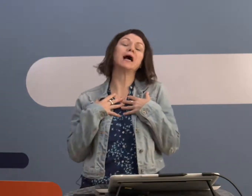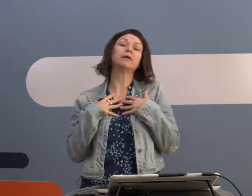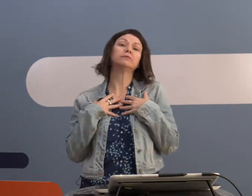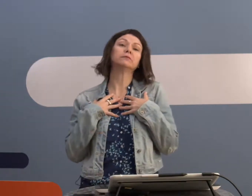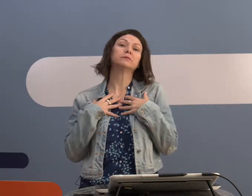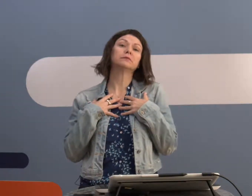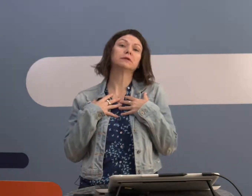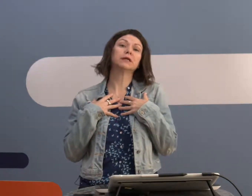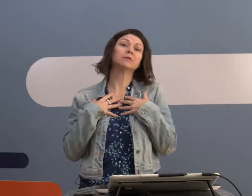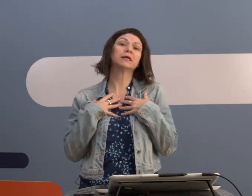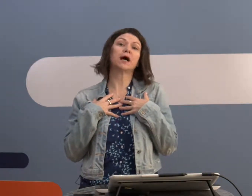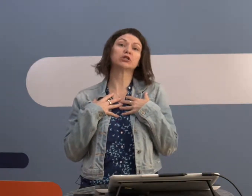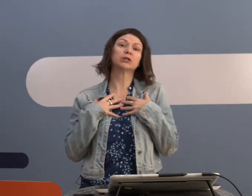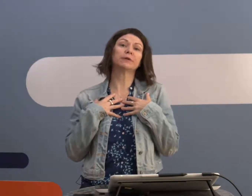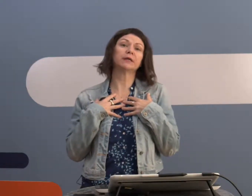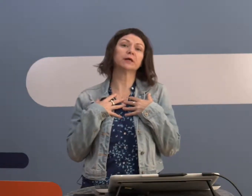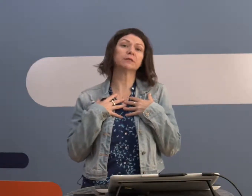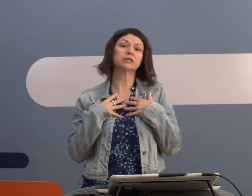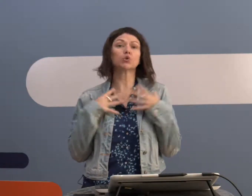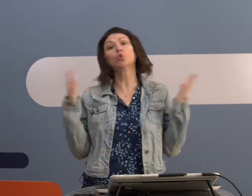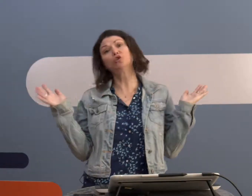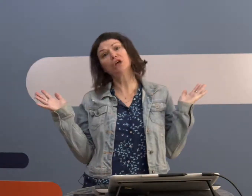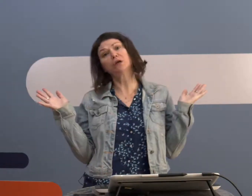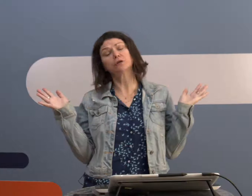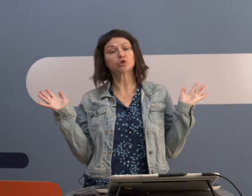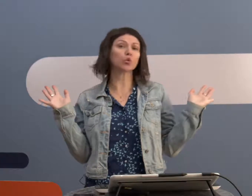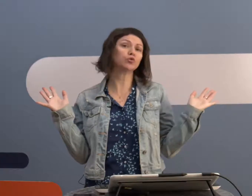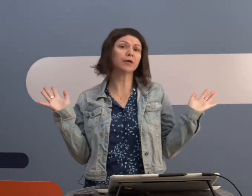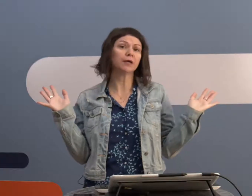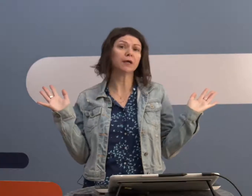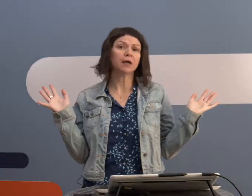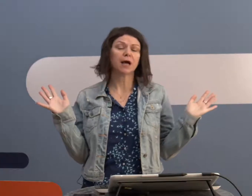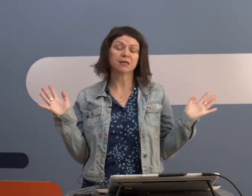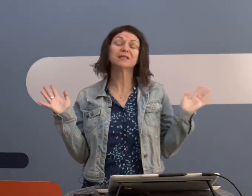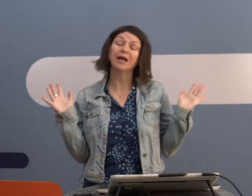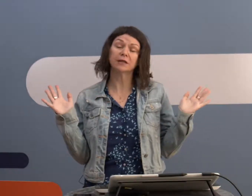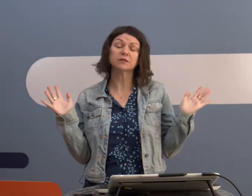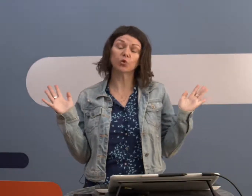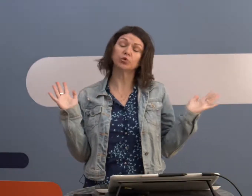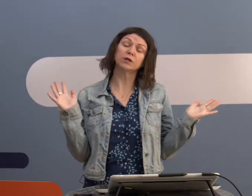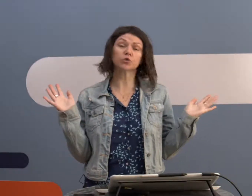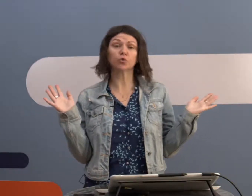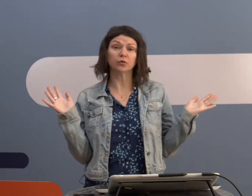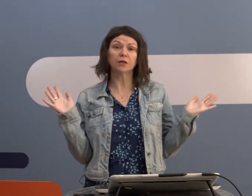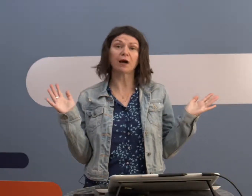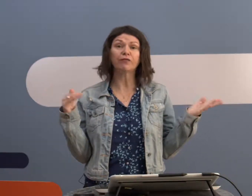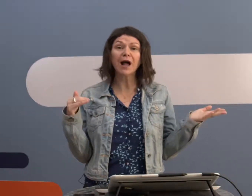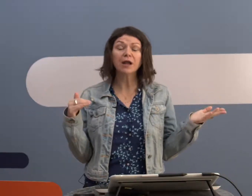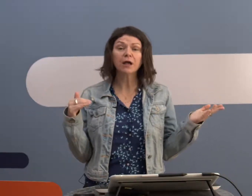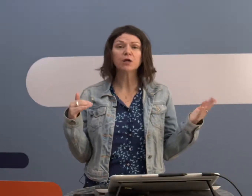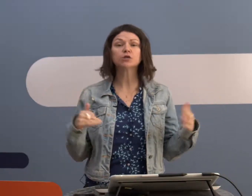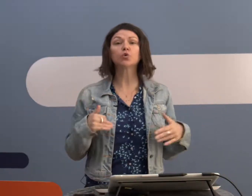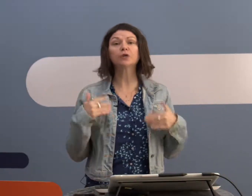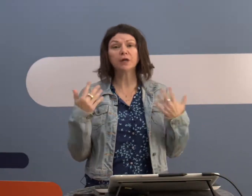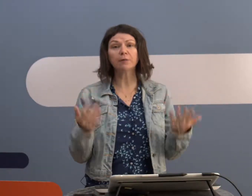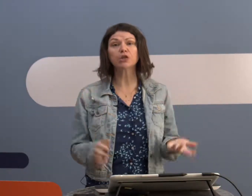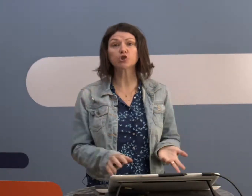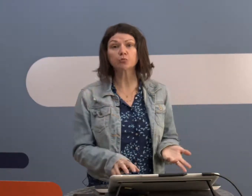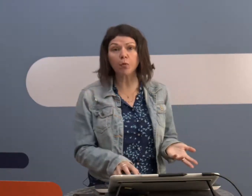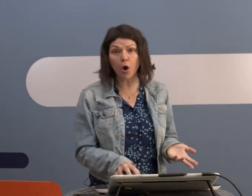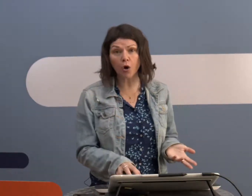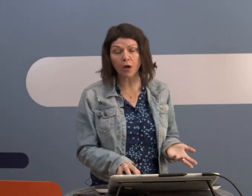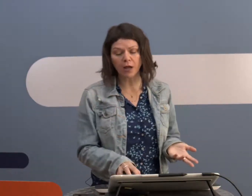מגיע, אני מניחה שאתם מכירים את זה, זכותי, זכותי. אז כן, זכותי, זכותי, אבל זכותי